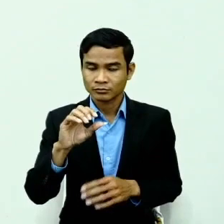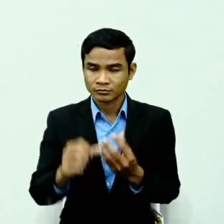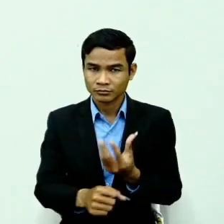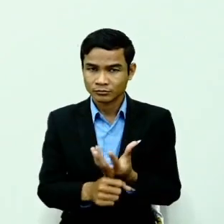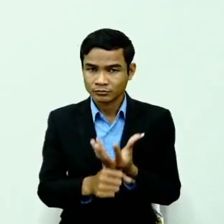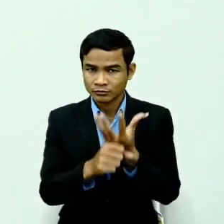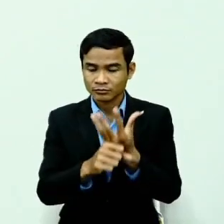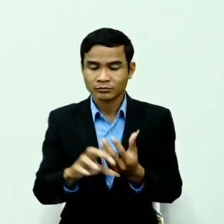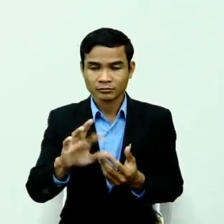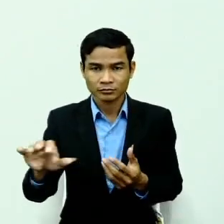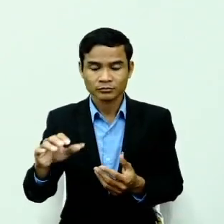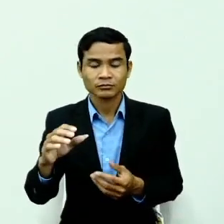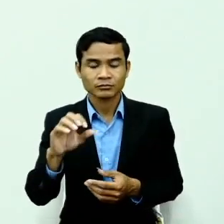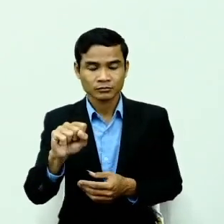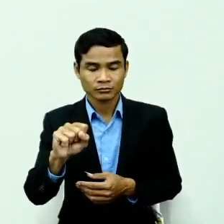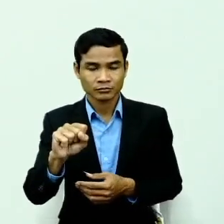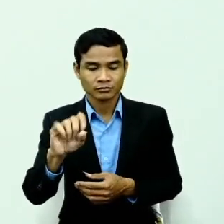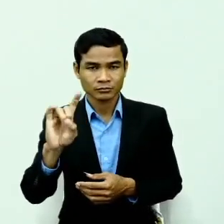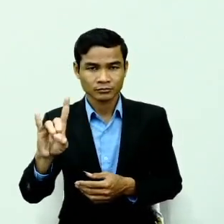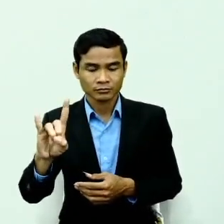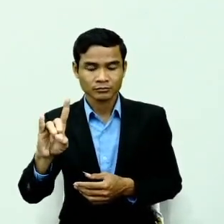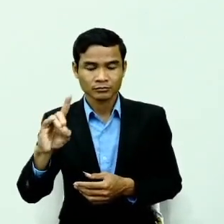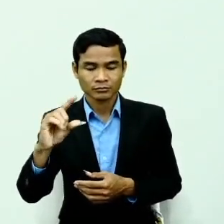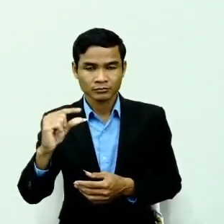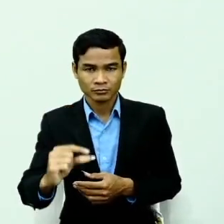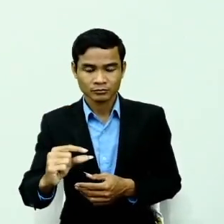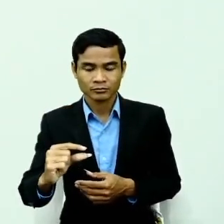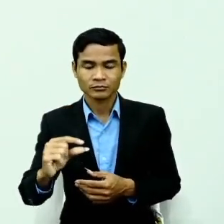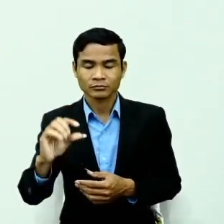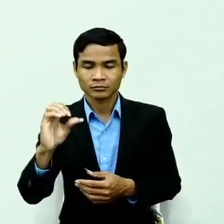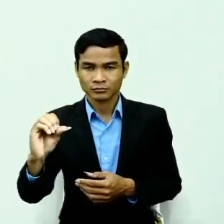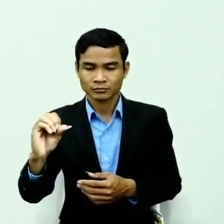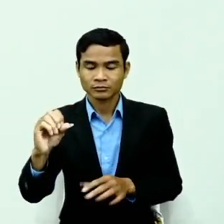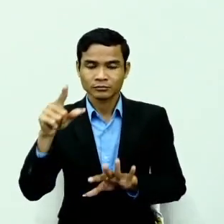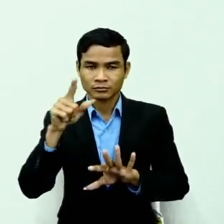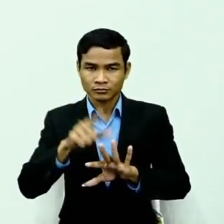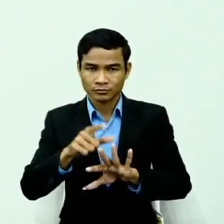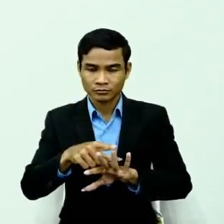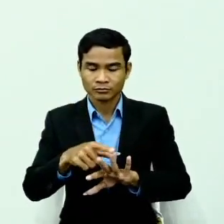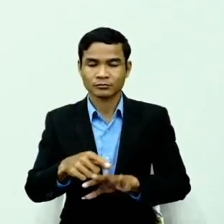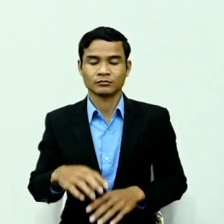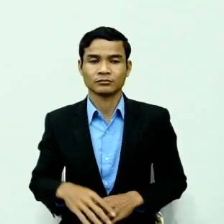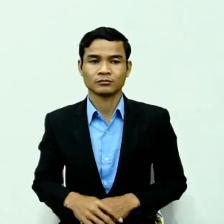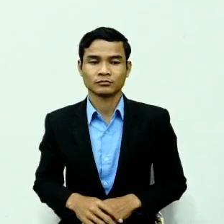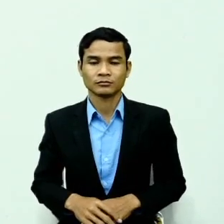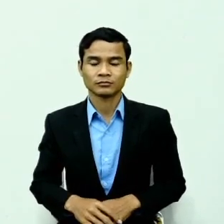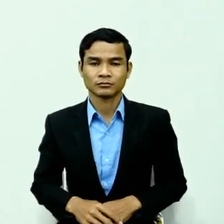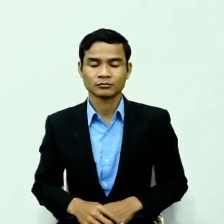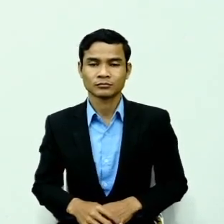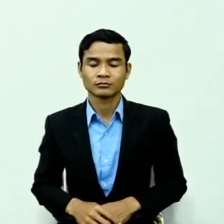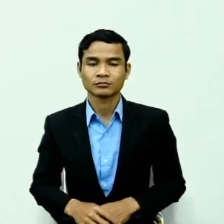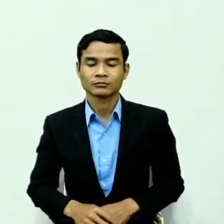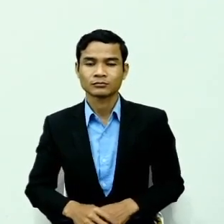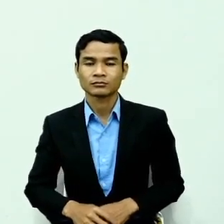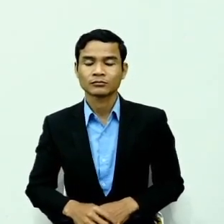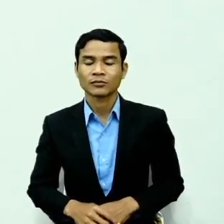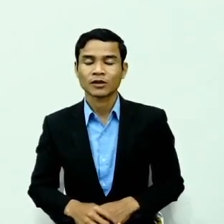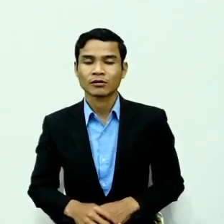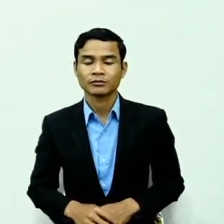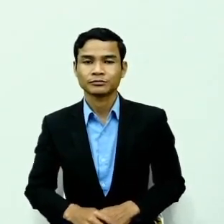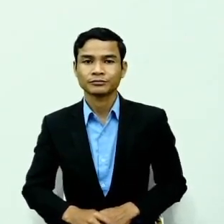tù ở xó tó mố chừng có lỗ bẩn tạ